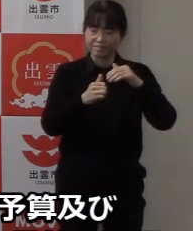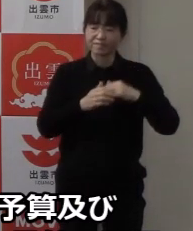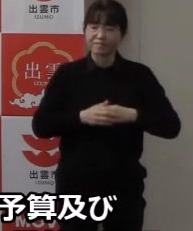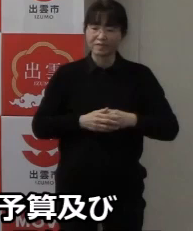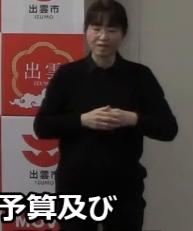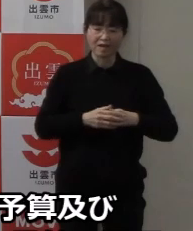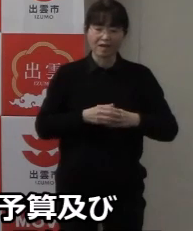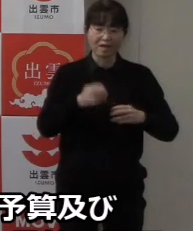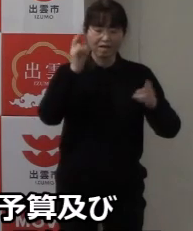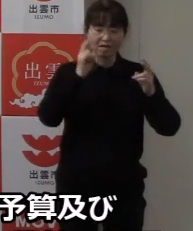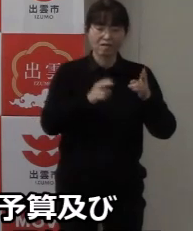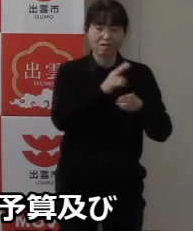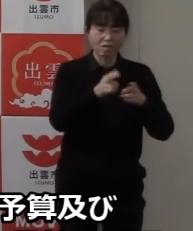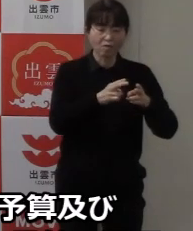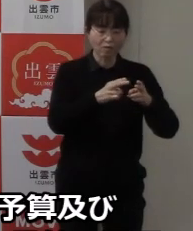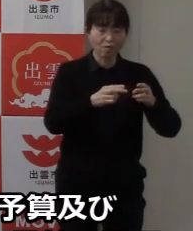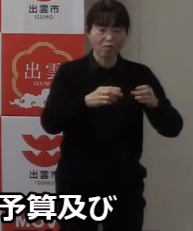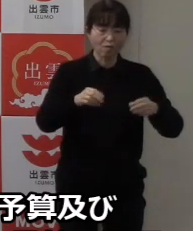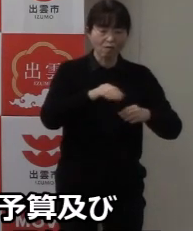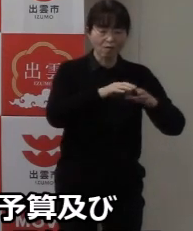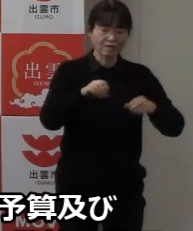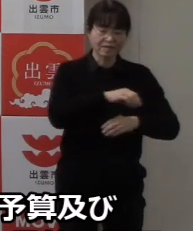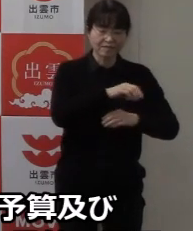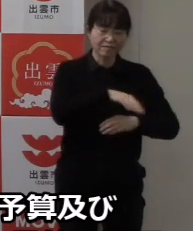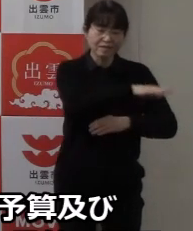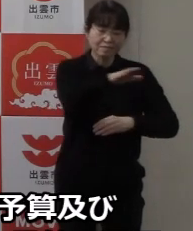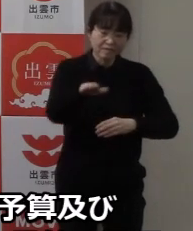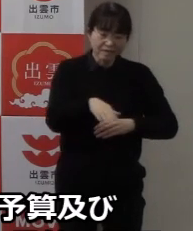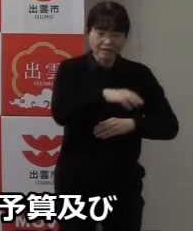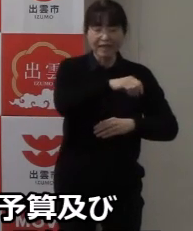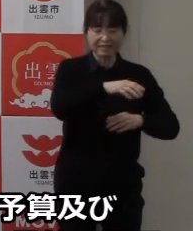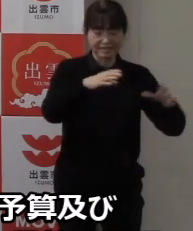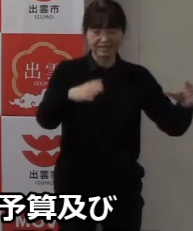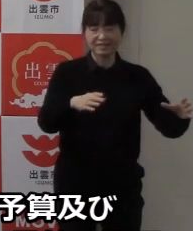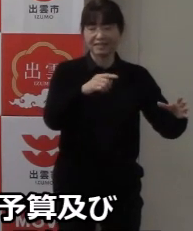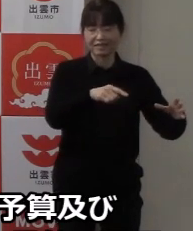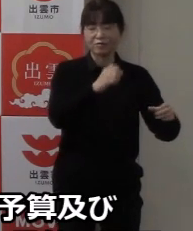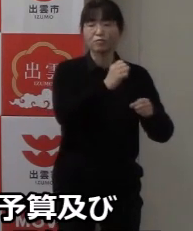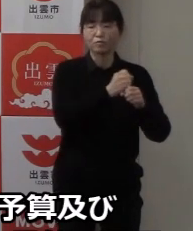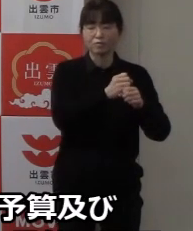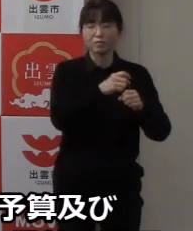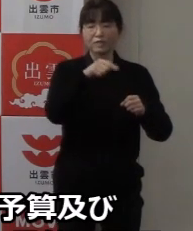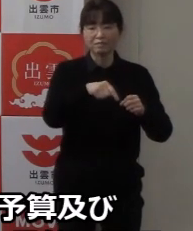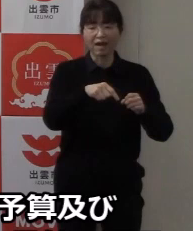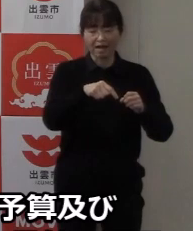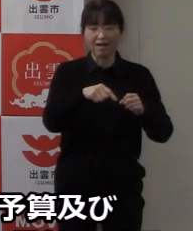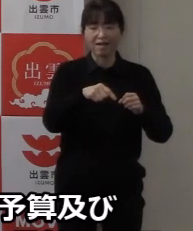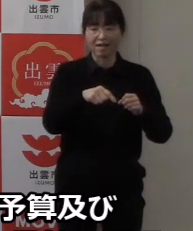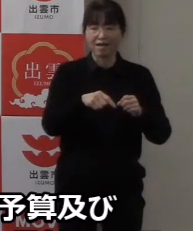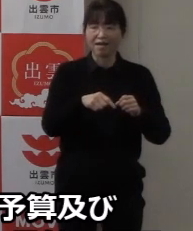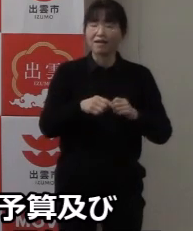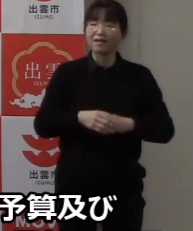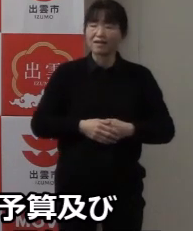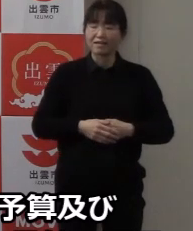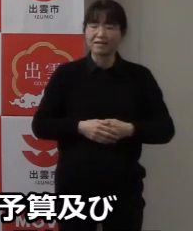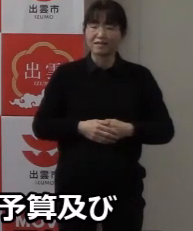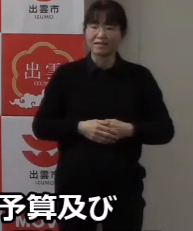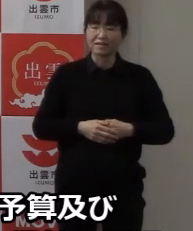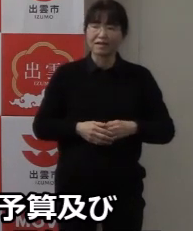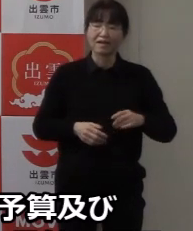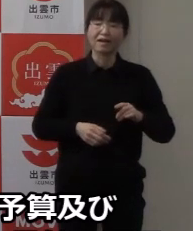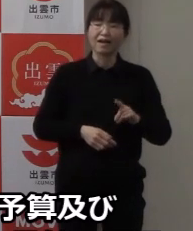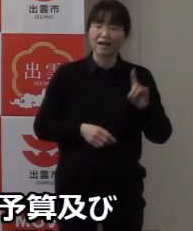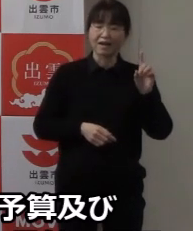まあ、団地を作ってやるような大きい誘致からですね、それぞれ今 IT 企業であったりとかですね、いう